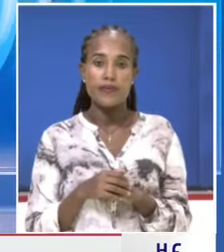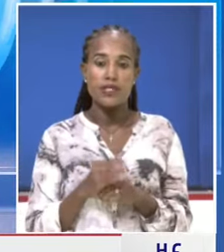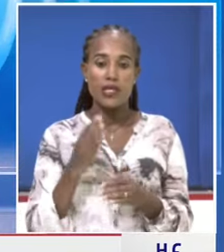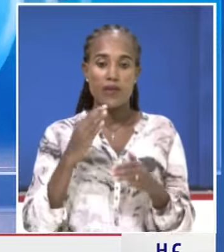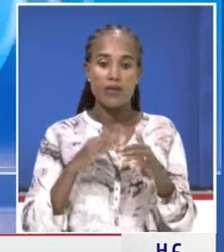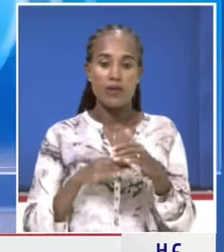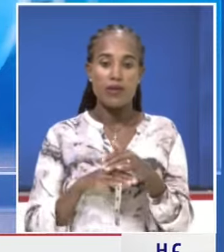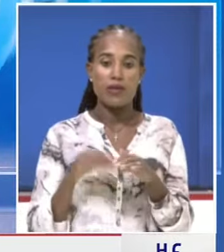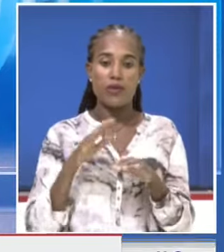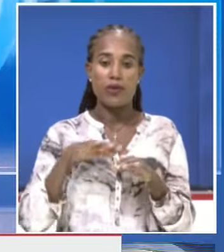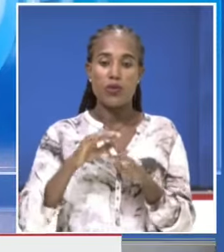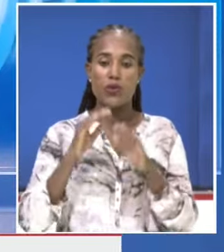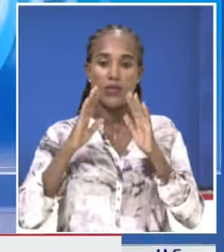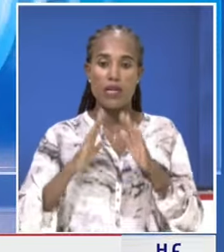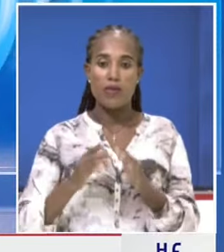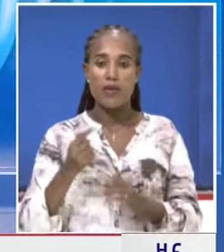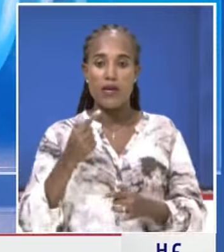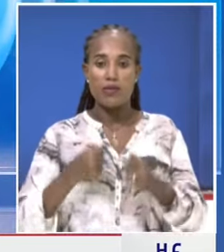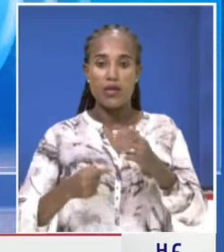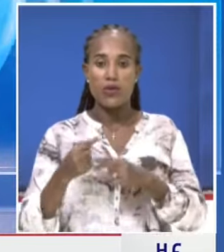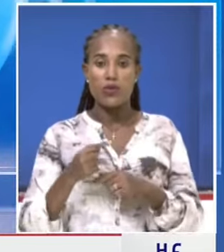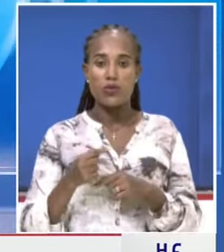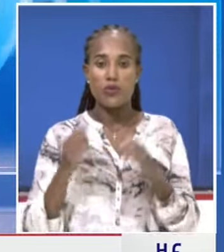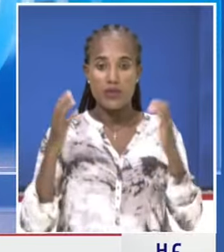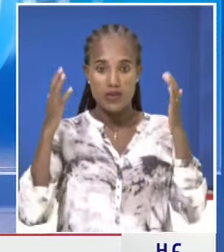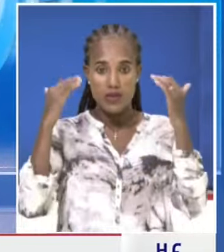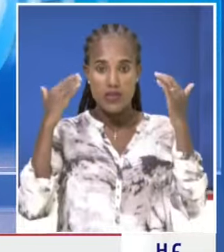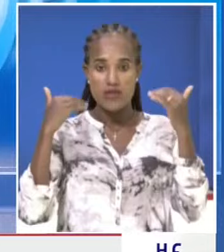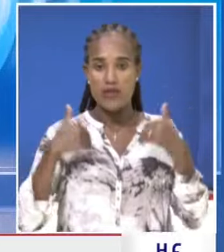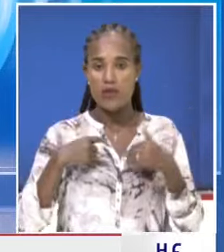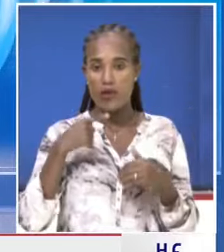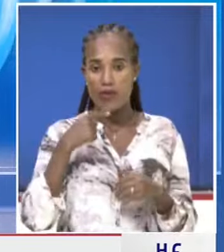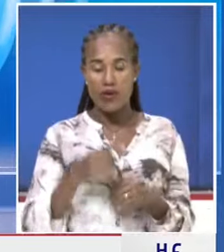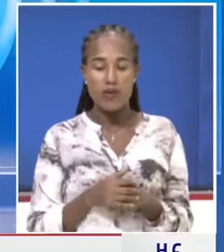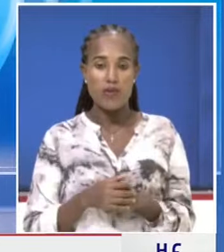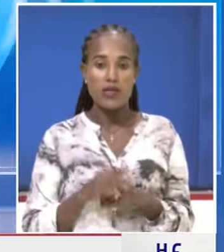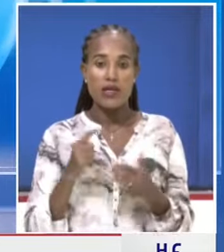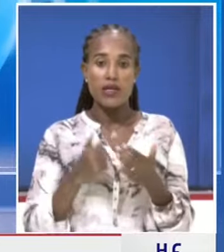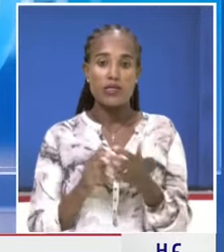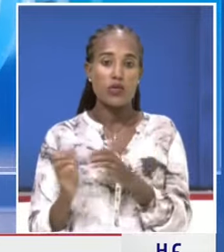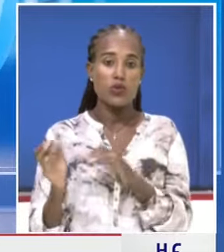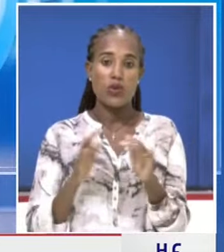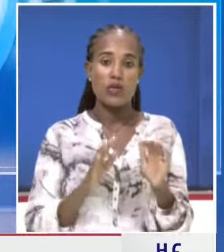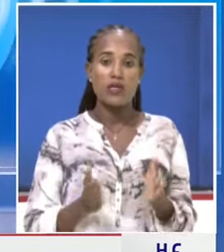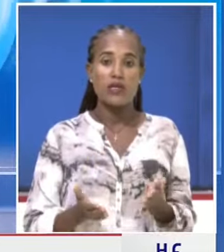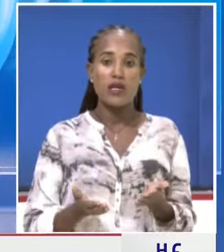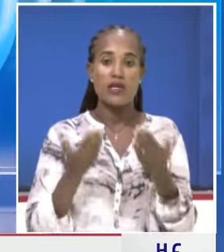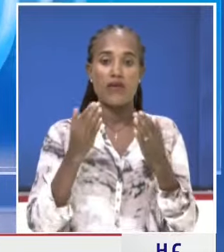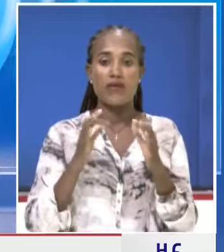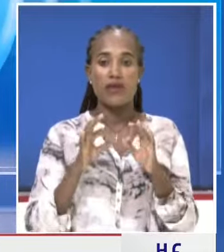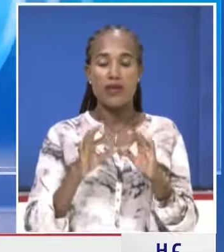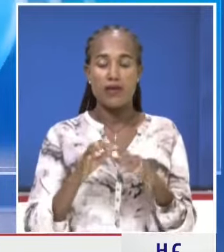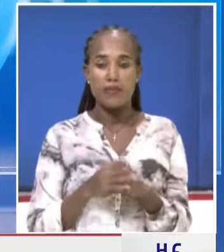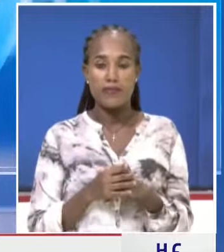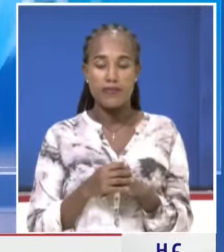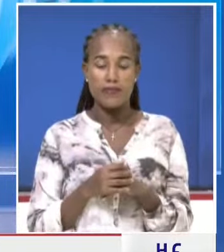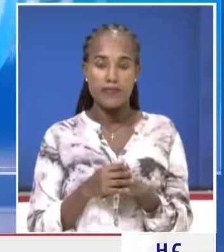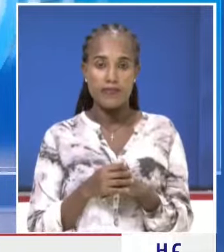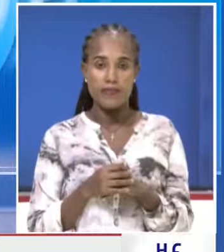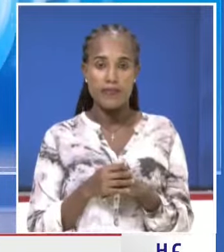ከመግባት ይልቅ ወደ ሰላም የመምጣቱ ተስፋ ይኖራል የሚል ነገር አለ። ከዚህ ጦርነት ትርፍ ያገኘ አይደለም፣ ህዝቡ ተጎጂ